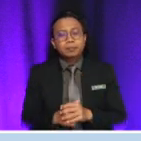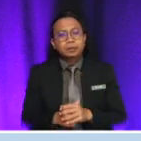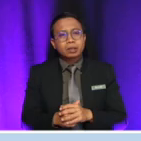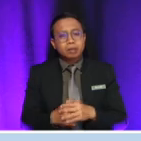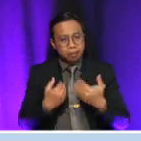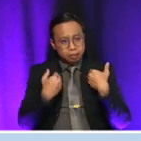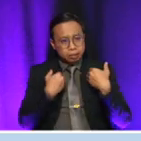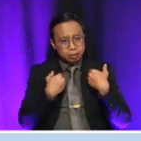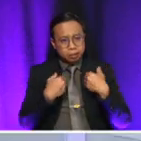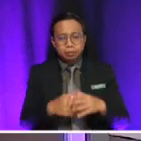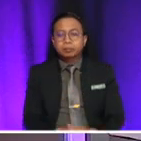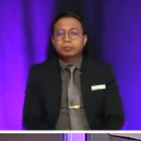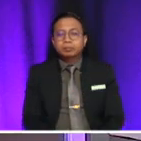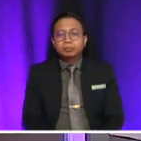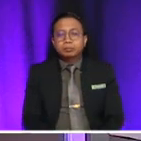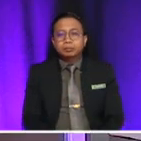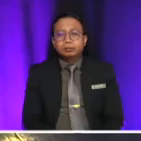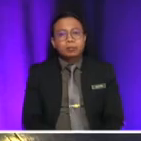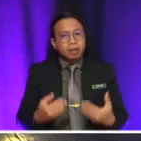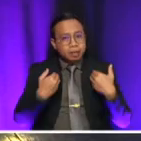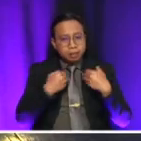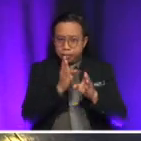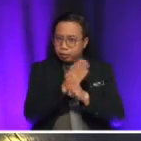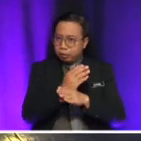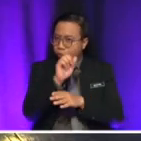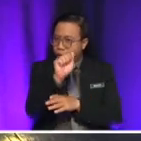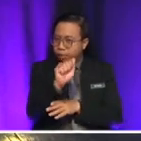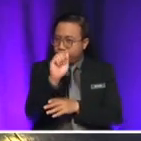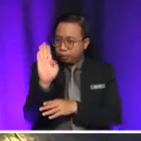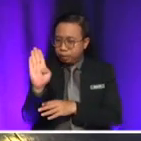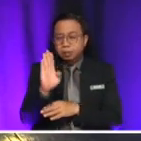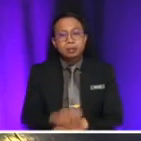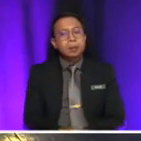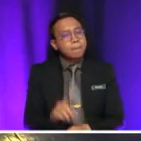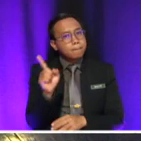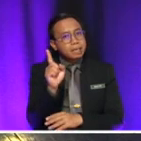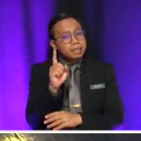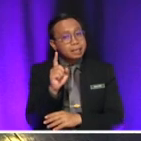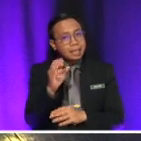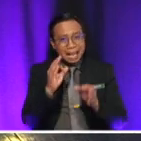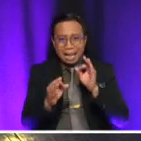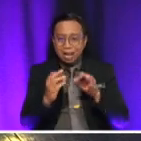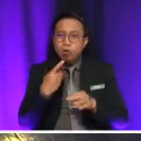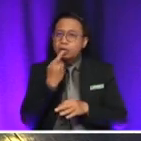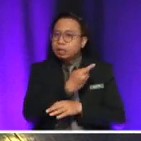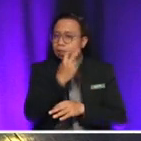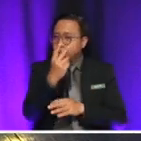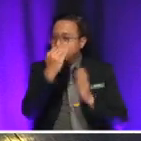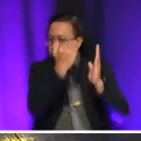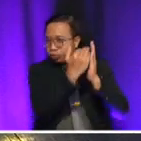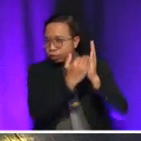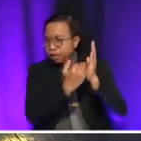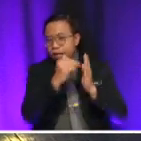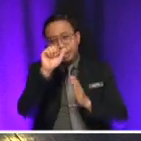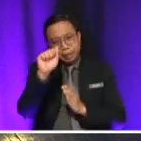sebelah Irfan ada bentuk E dan ada bentuk B yang mana Kalau kita tengok senarai bentuk E